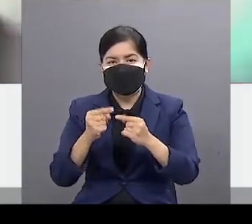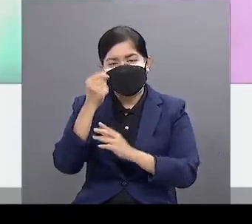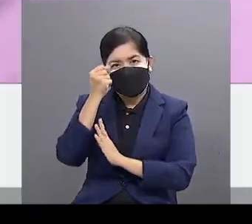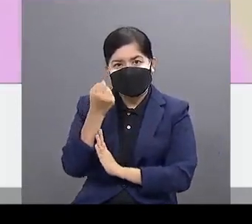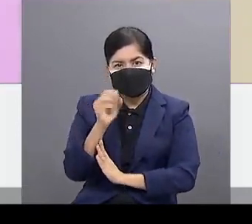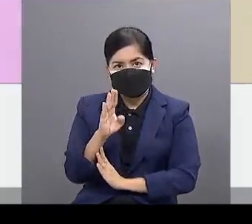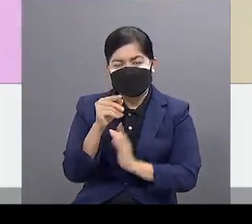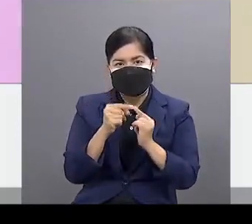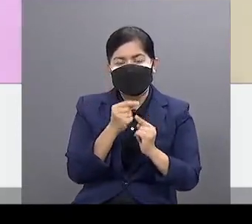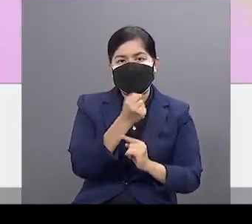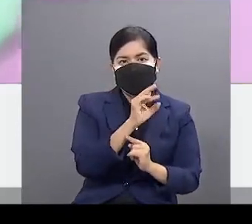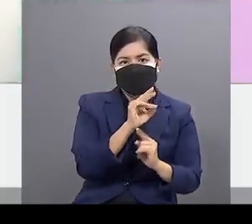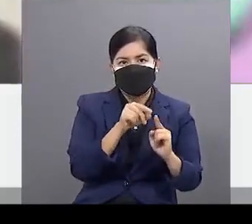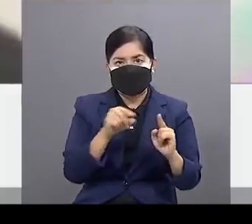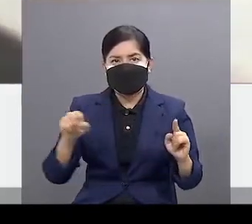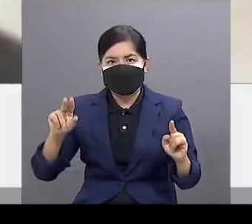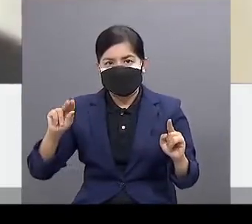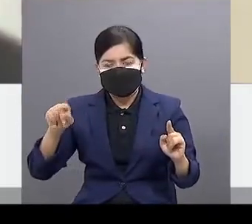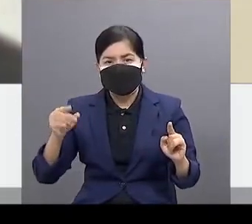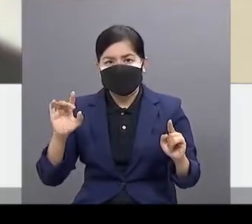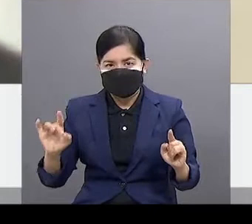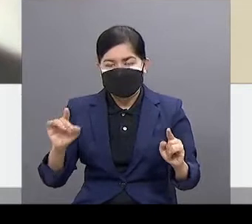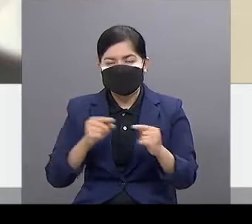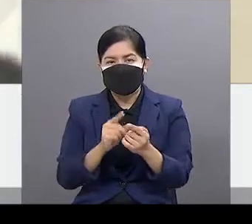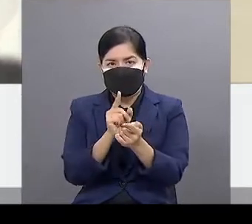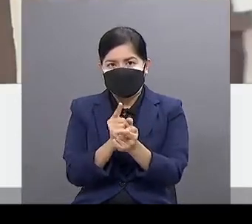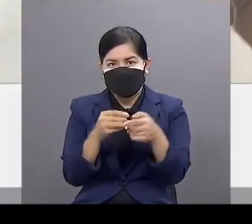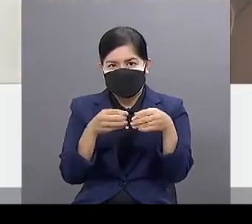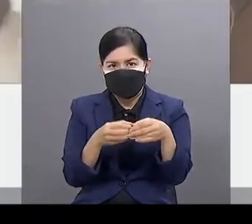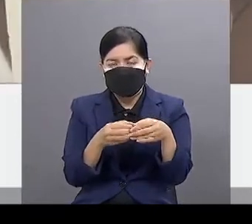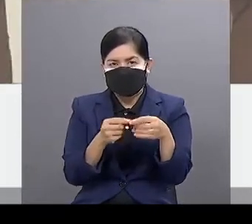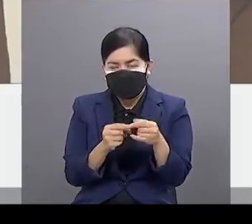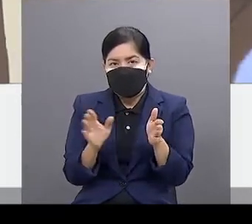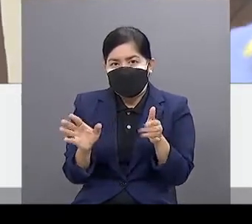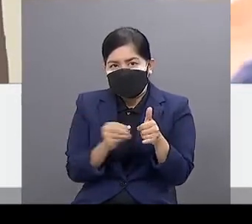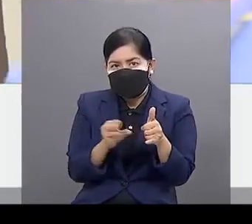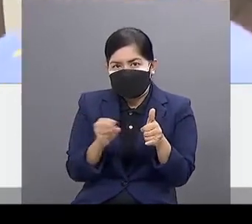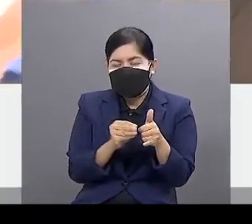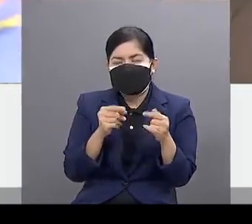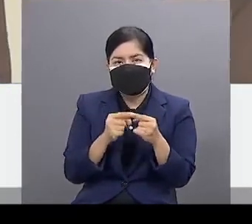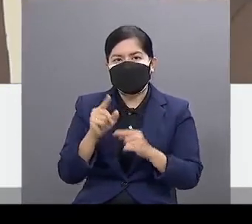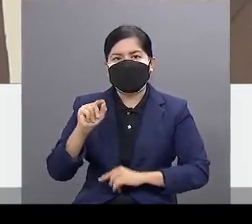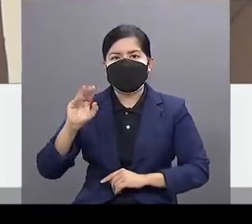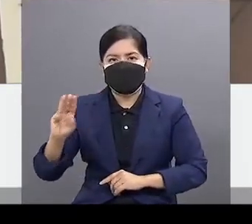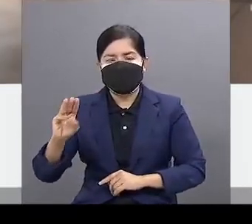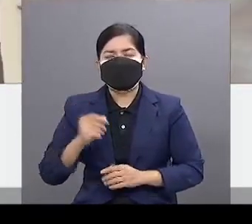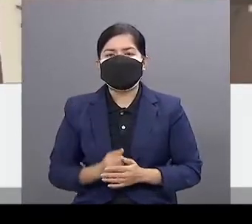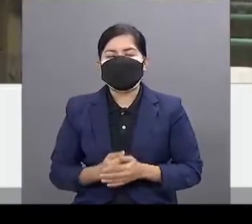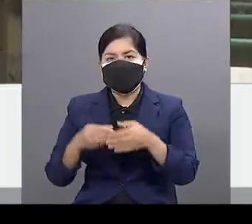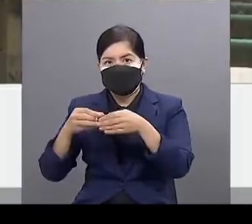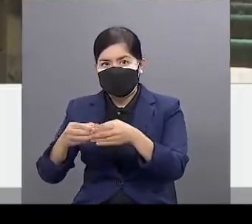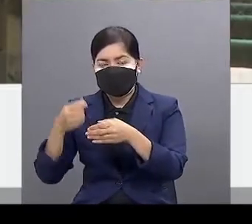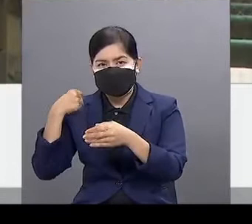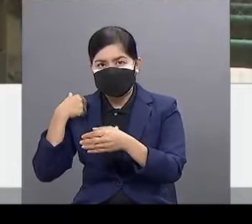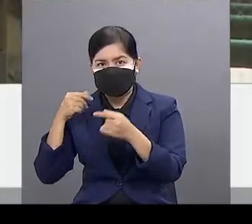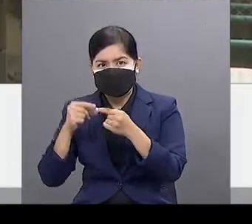30สิงหาคมหลังพบผู้ติดเชื้อโควิชสิบเก้าในพื้นที่แล้ว 26คนโดยให้ผู้สัมผัสเสี่ยงสูงทุกคนต้องเข้ารับการตรวจ